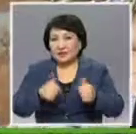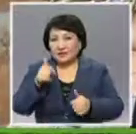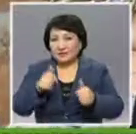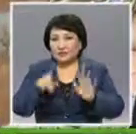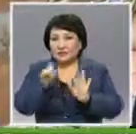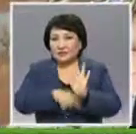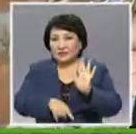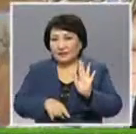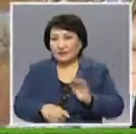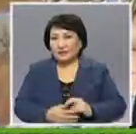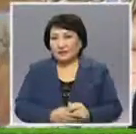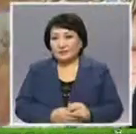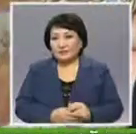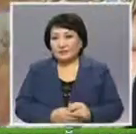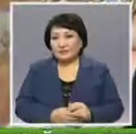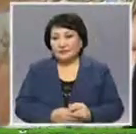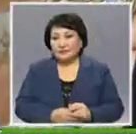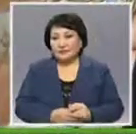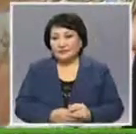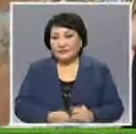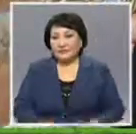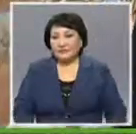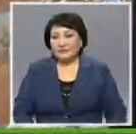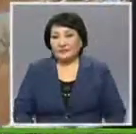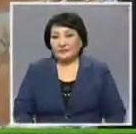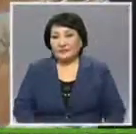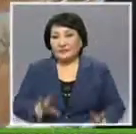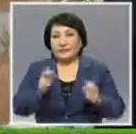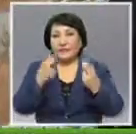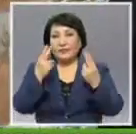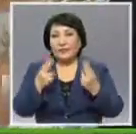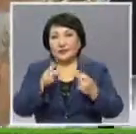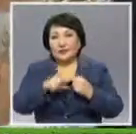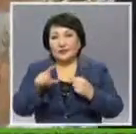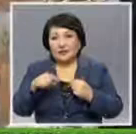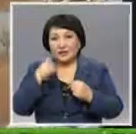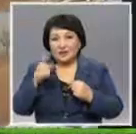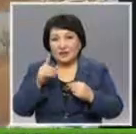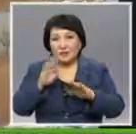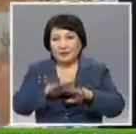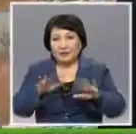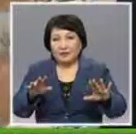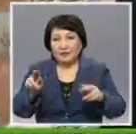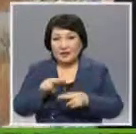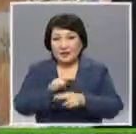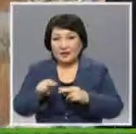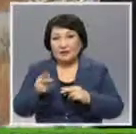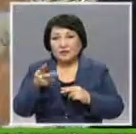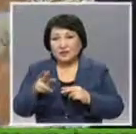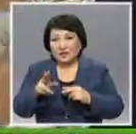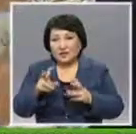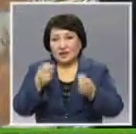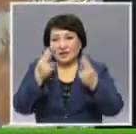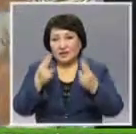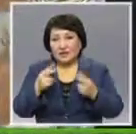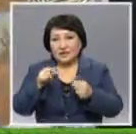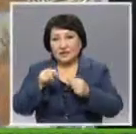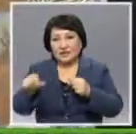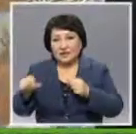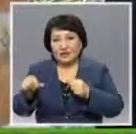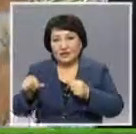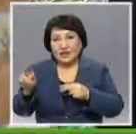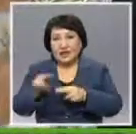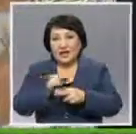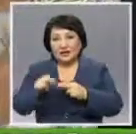салады, көрдің ба? Ой, бар екен ғой. Мамандардың айтуынша, баланы бағып қағу үшін арнайы үйіне жеке тәрбиеші жалдағаннан